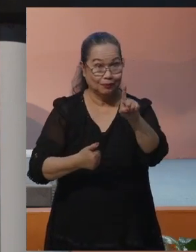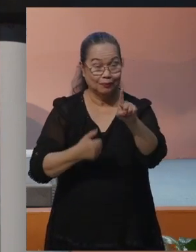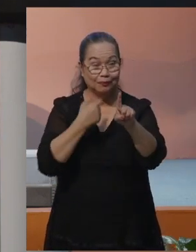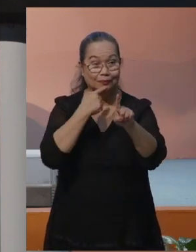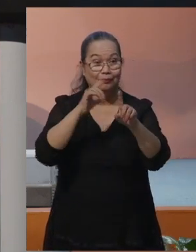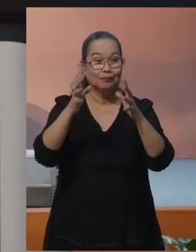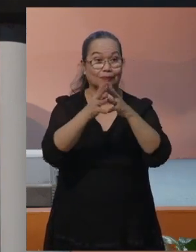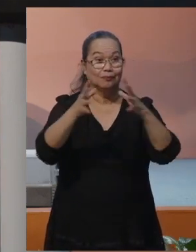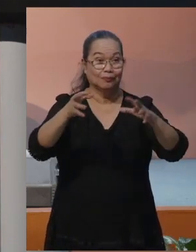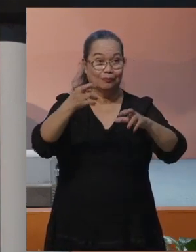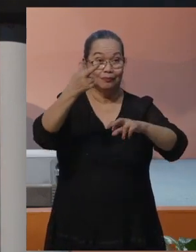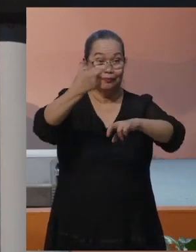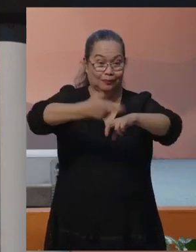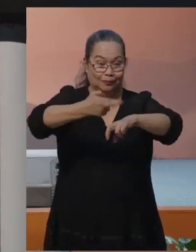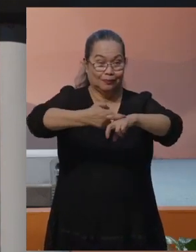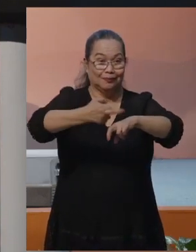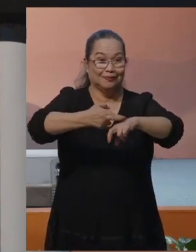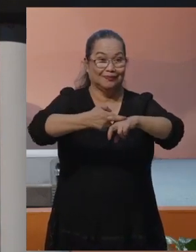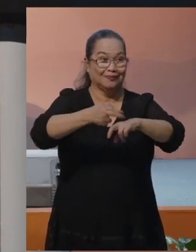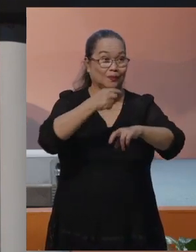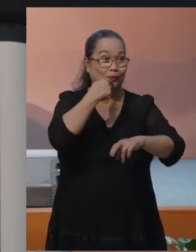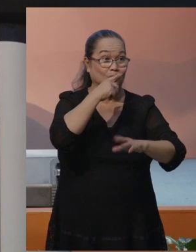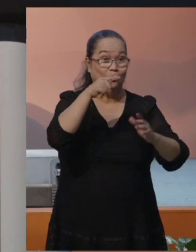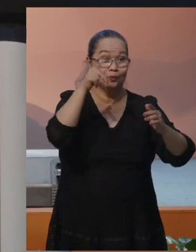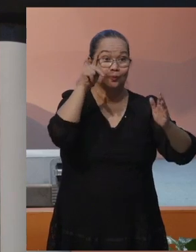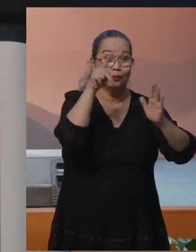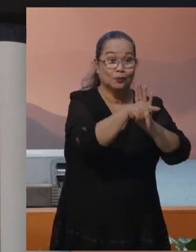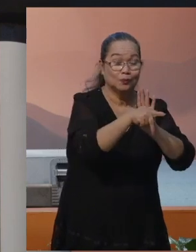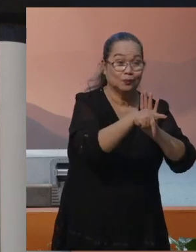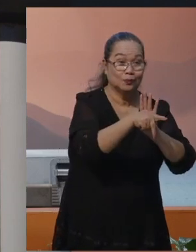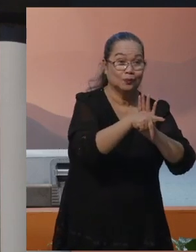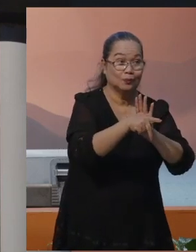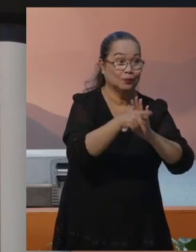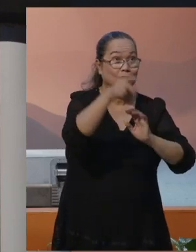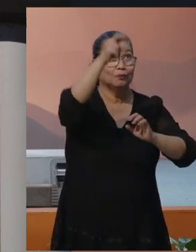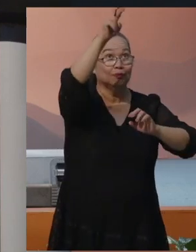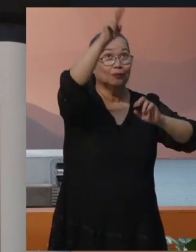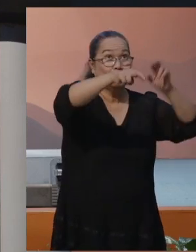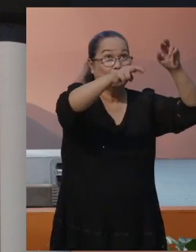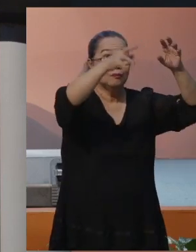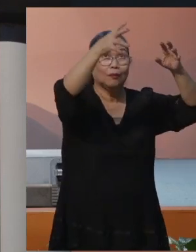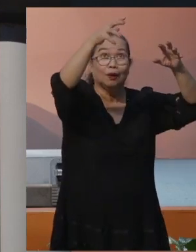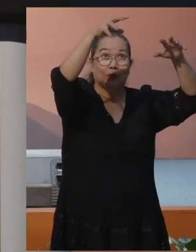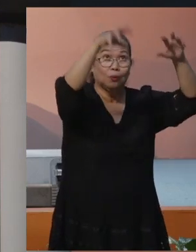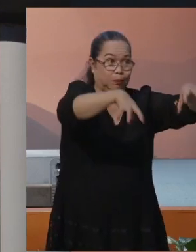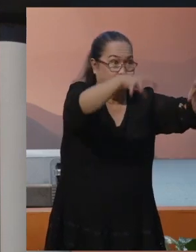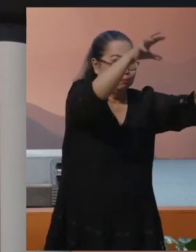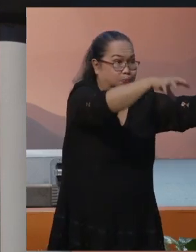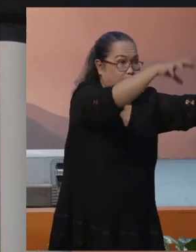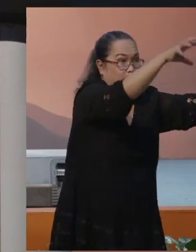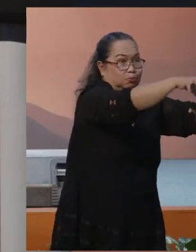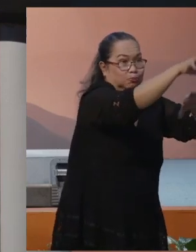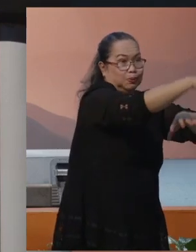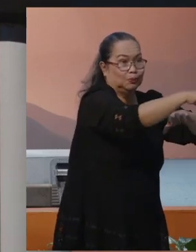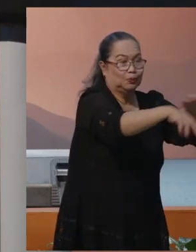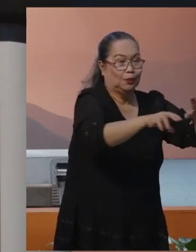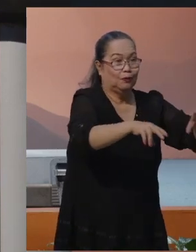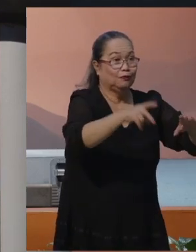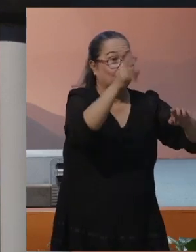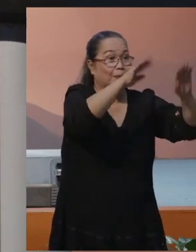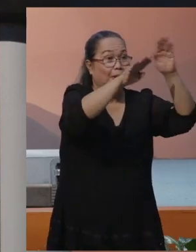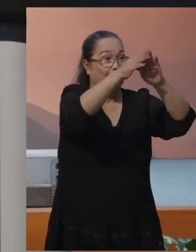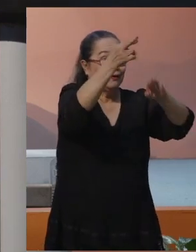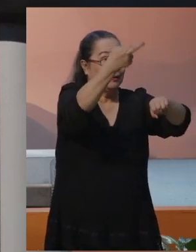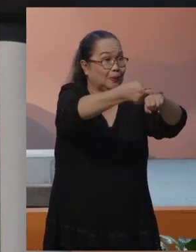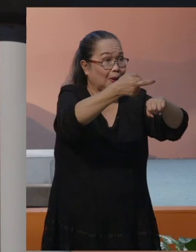set large stones. Kasi ang pumatay sa kalaban, large stones from heaven. So kumuha sila ng mga large stones